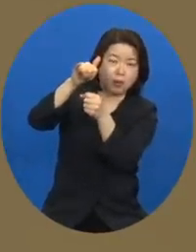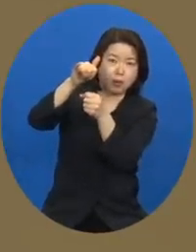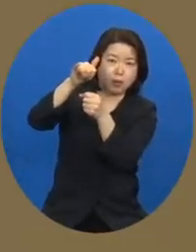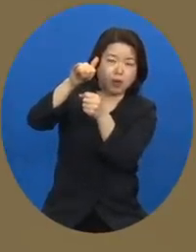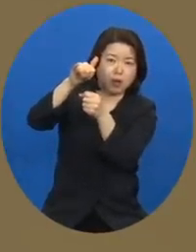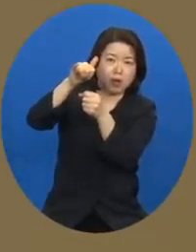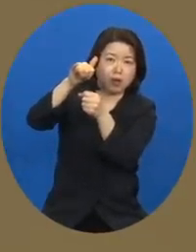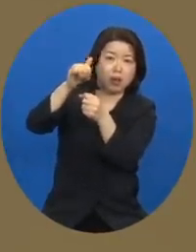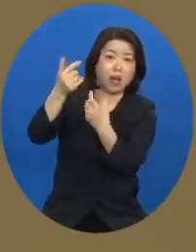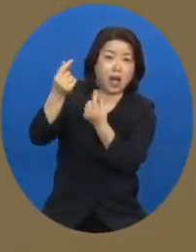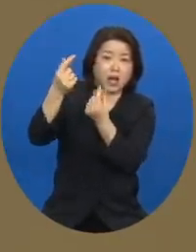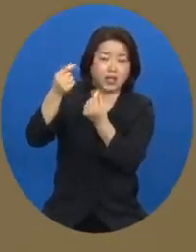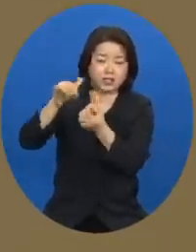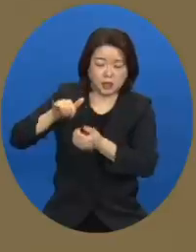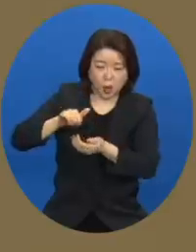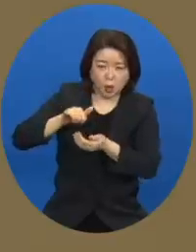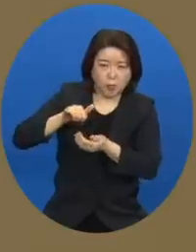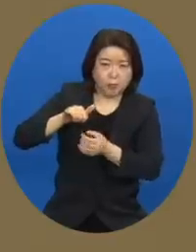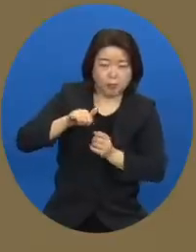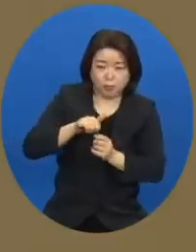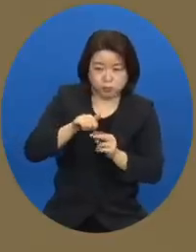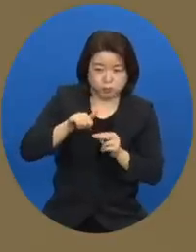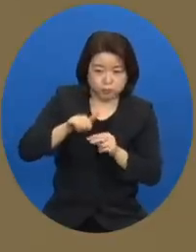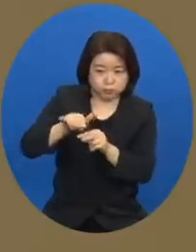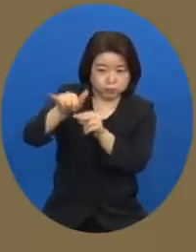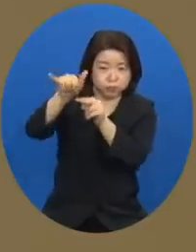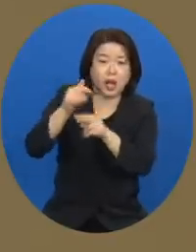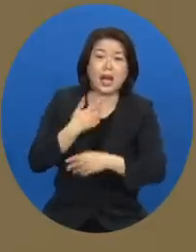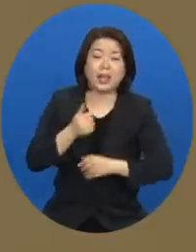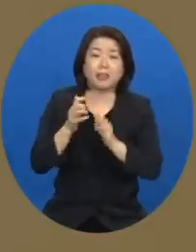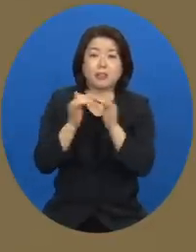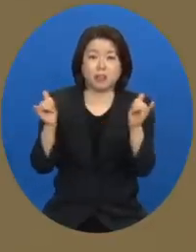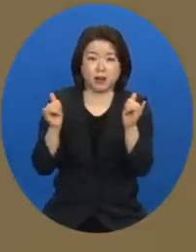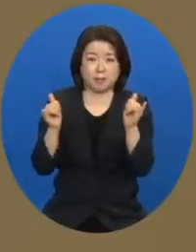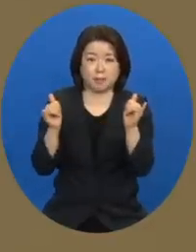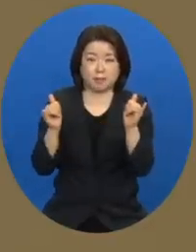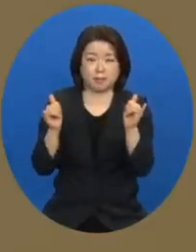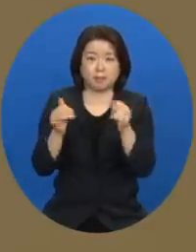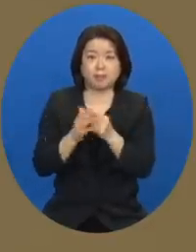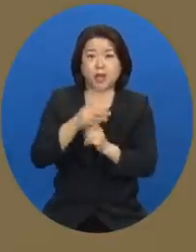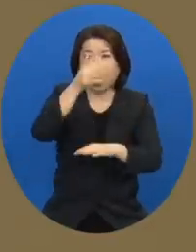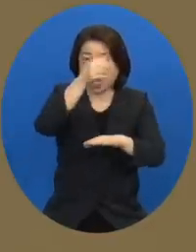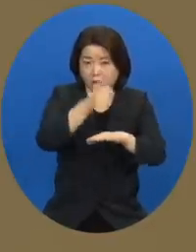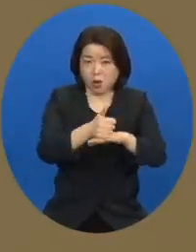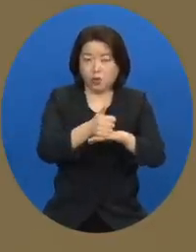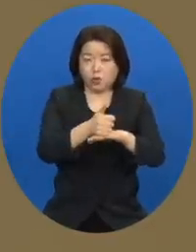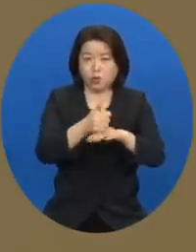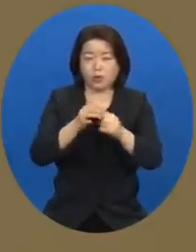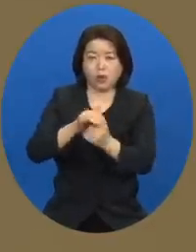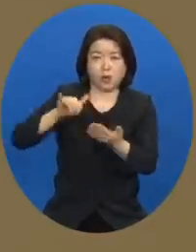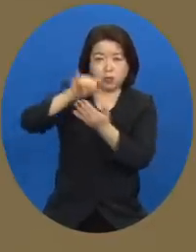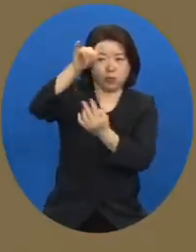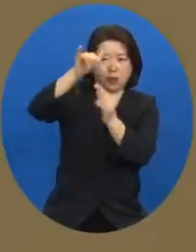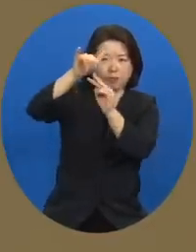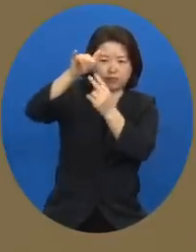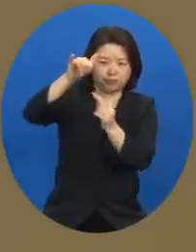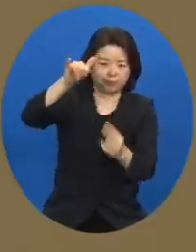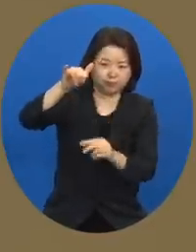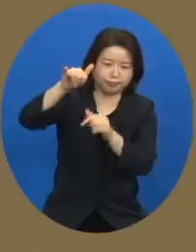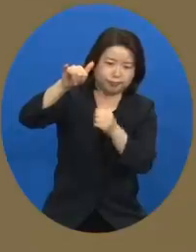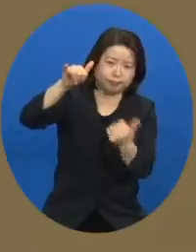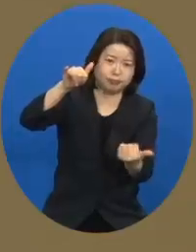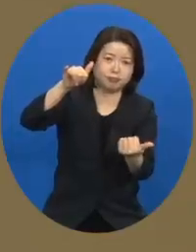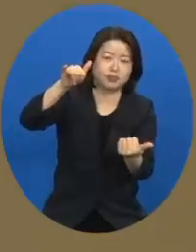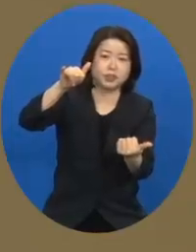같이 그 아프가니스탄을 탈출하려고 했던 사람들이 결국은 땅에 떨어져 죽는